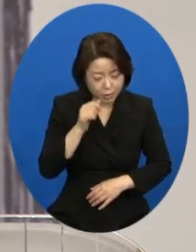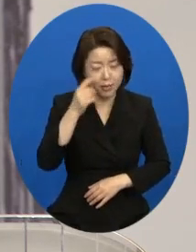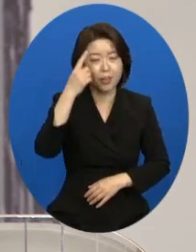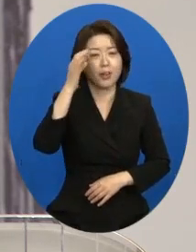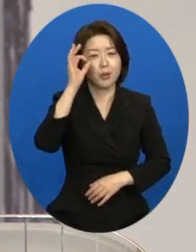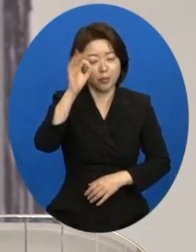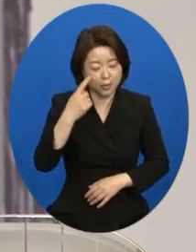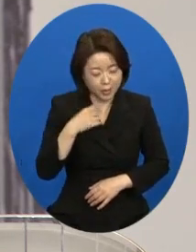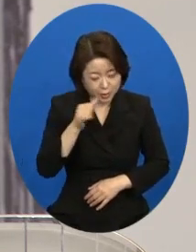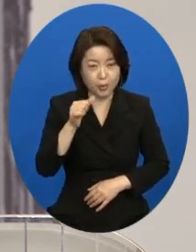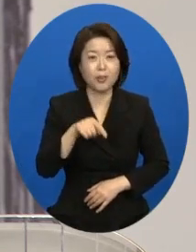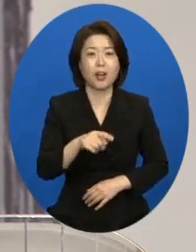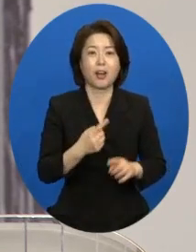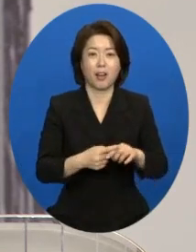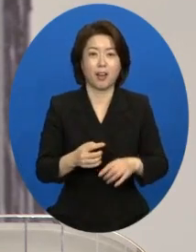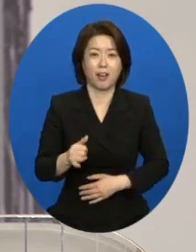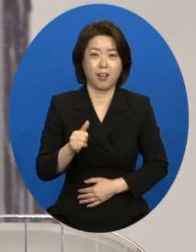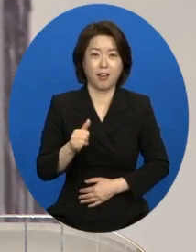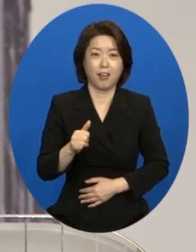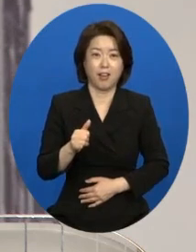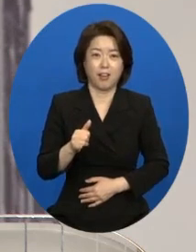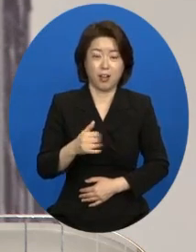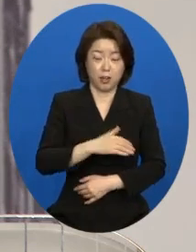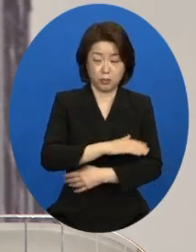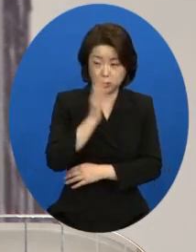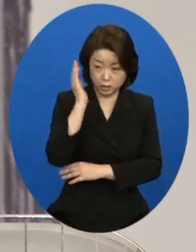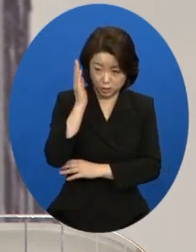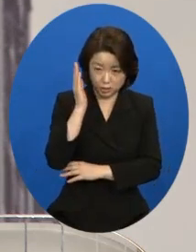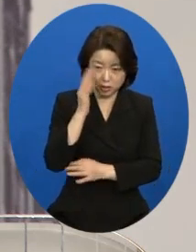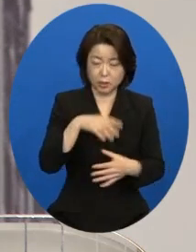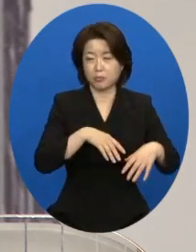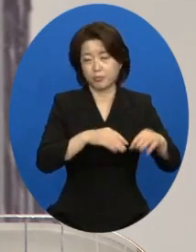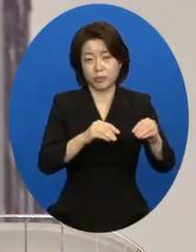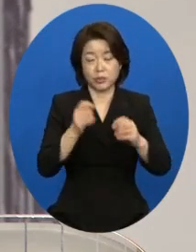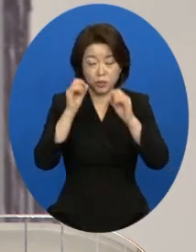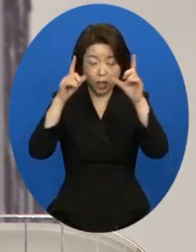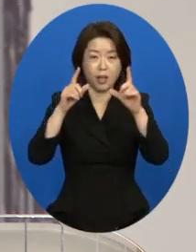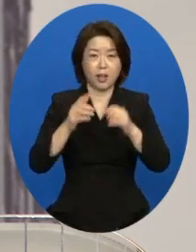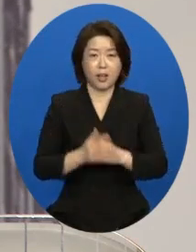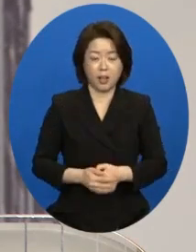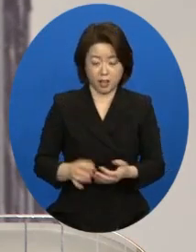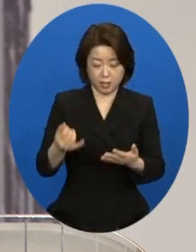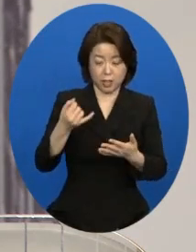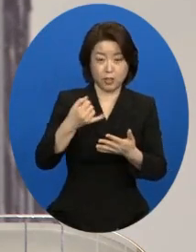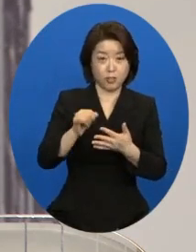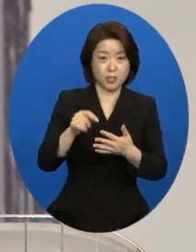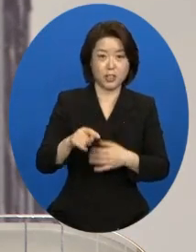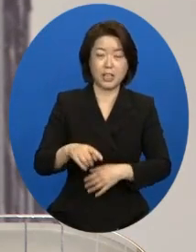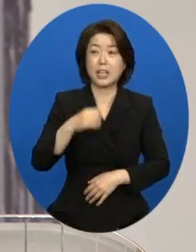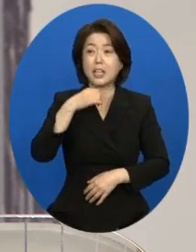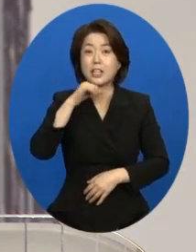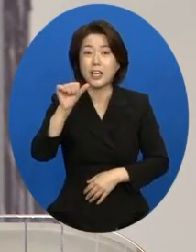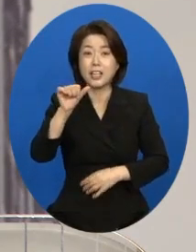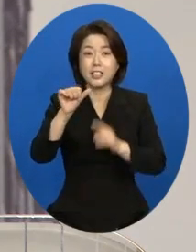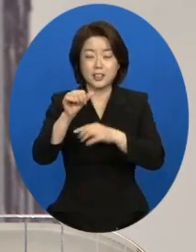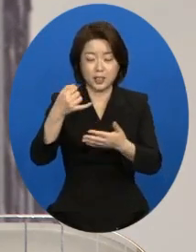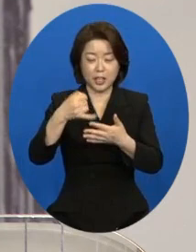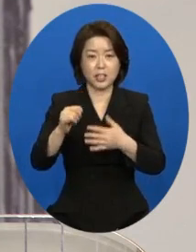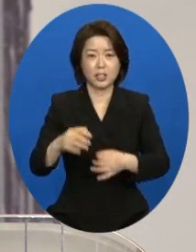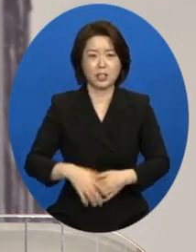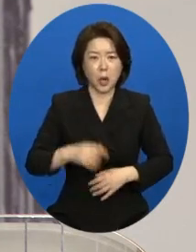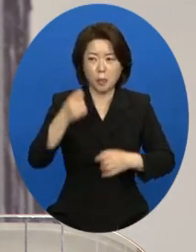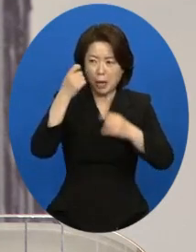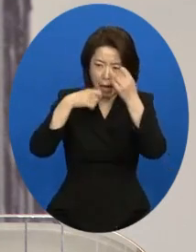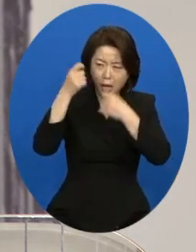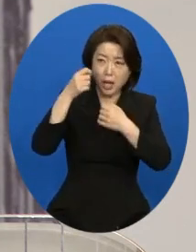보다가 졸다가 그러다가 스토리를 잠깐 놓치고 딱 깼는데 이 둘째 딸 다섯 살짜리가 막 울고